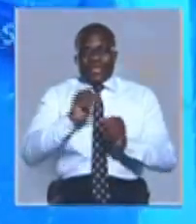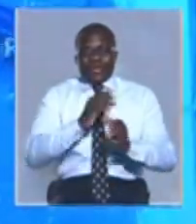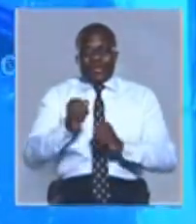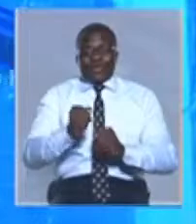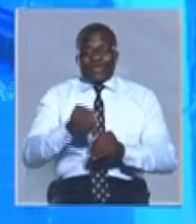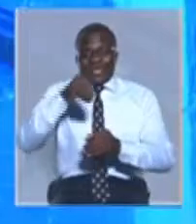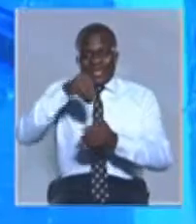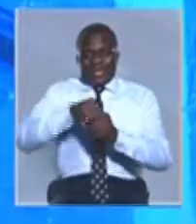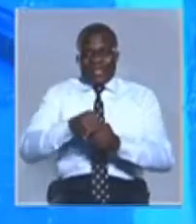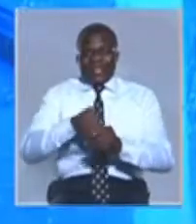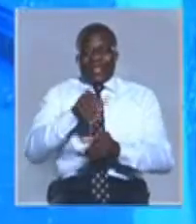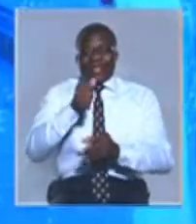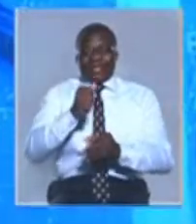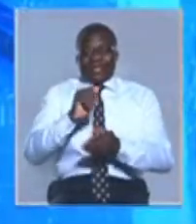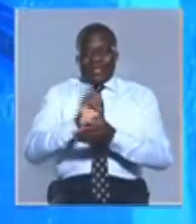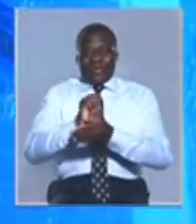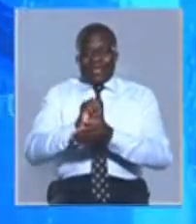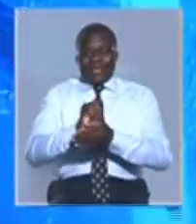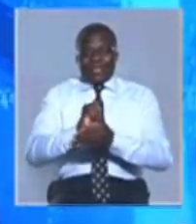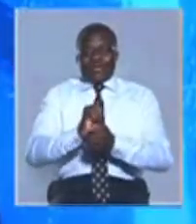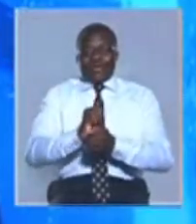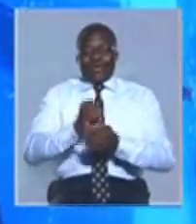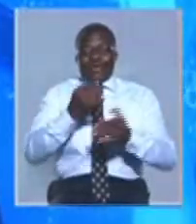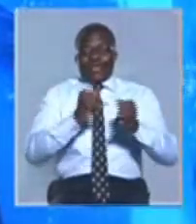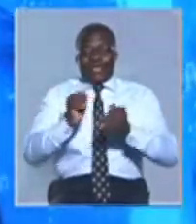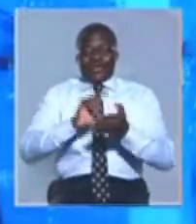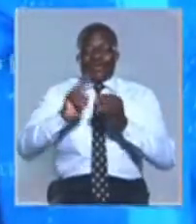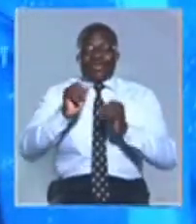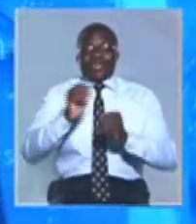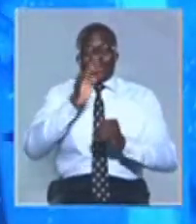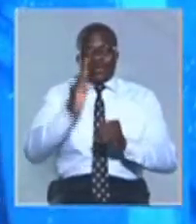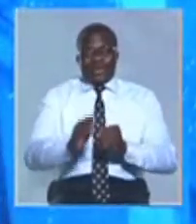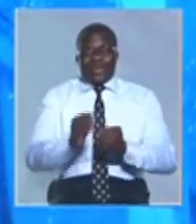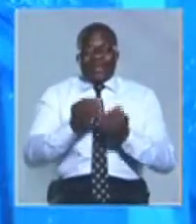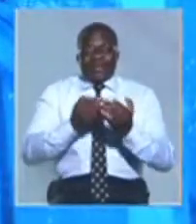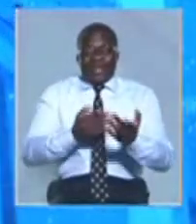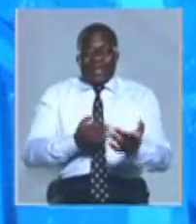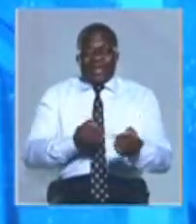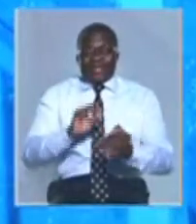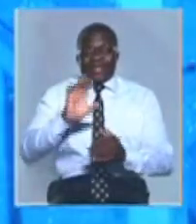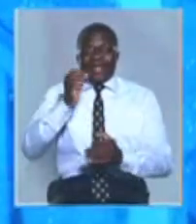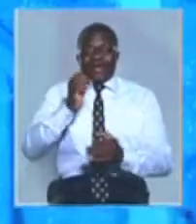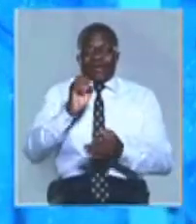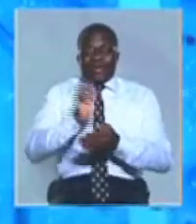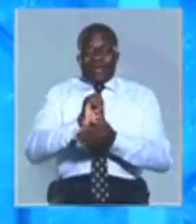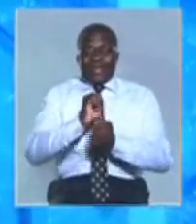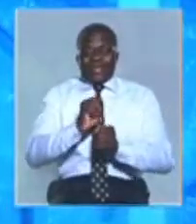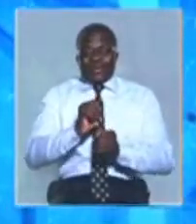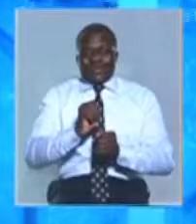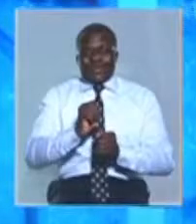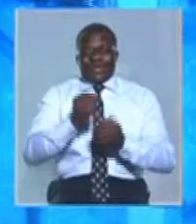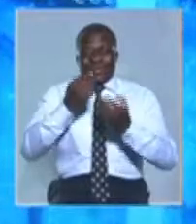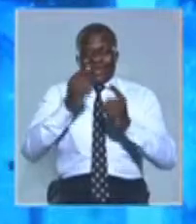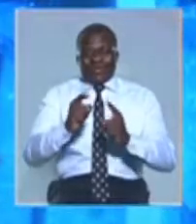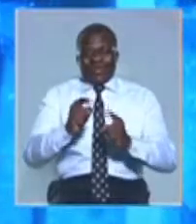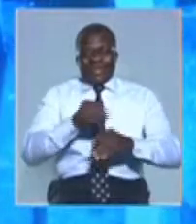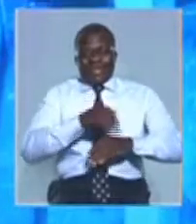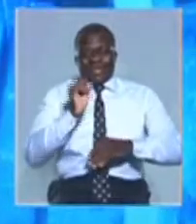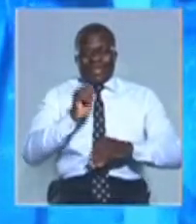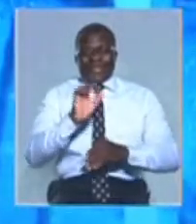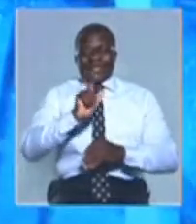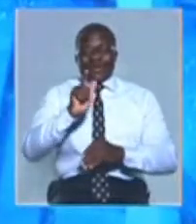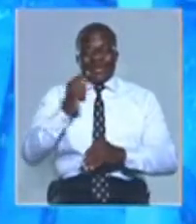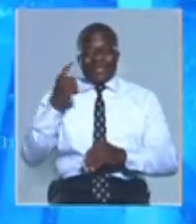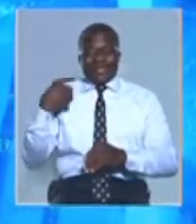faire partie de la 10e édition des Jeux universitaires du Bénin. En attendant, la 9e édition de ces Jeux a été officiellement lancée